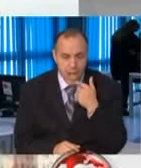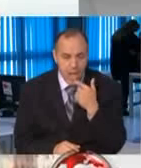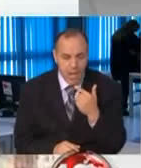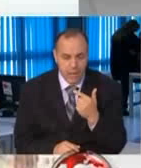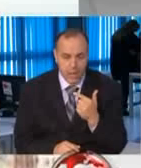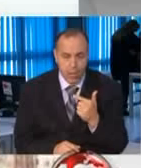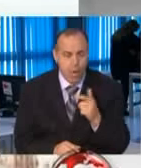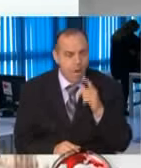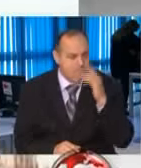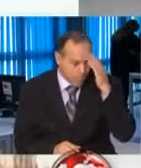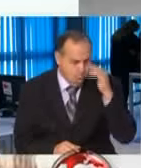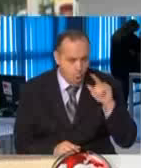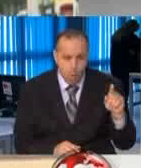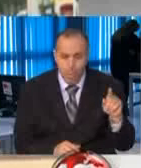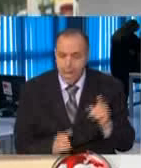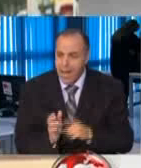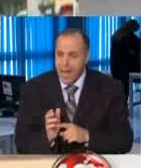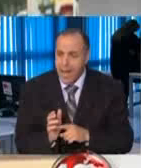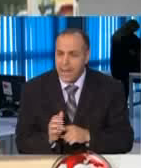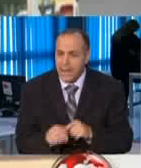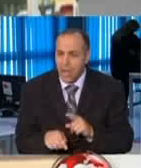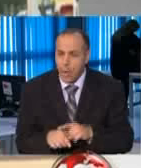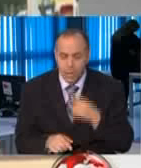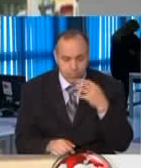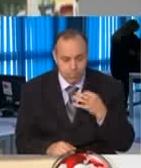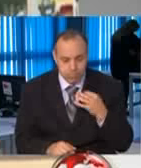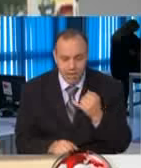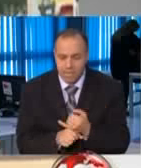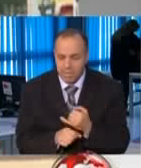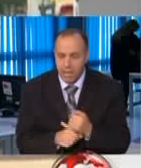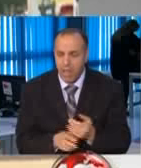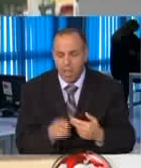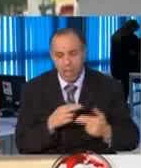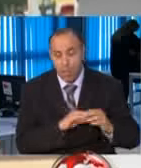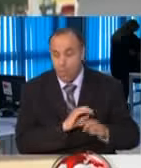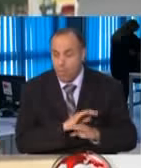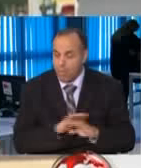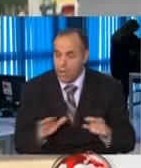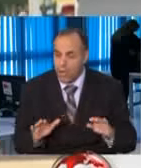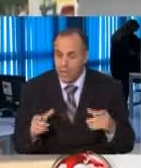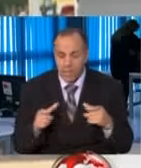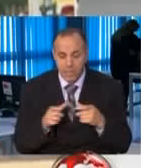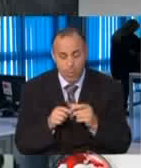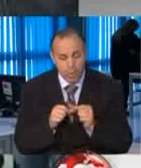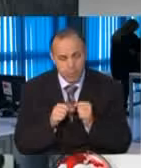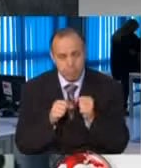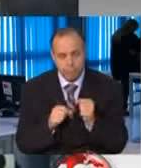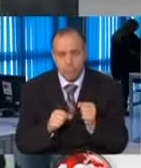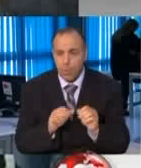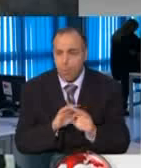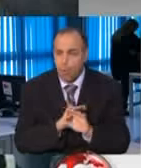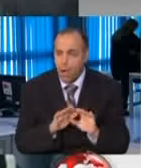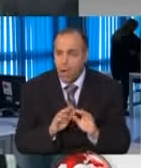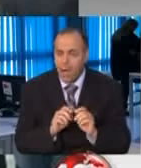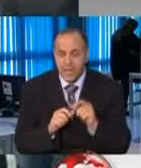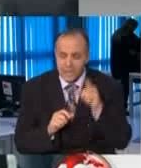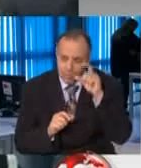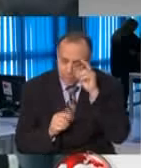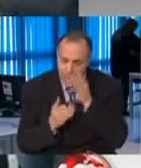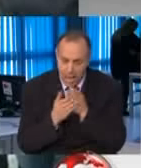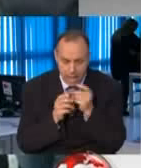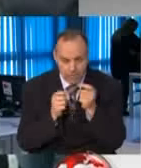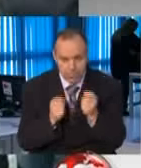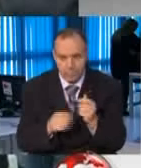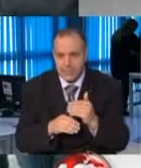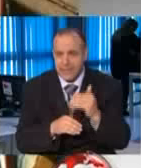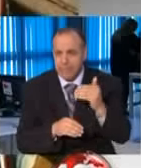قراش والطيب اليوسفي أكد أن زمن الوعود الكاذبة قد ولى وأن الحكومة تسعى جاهدة لإعطاء سيدي بوزيد حظها